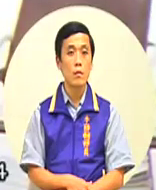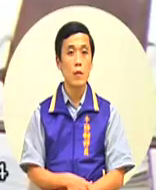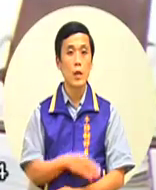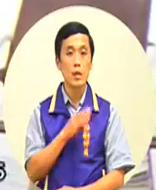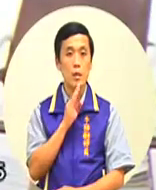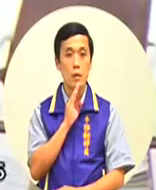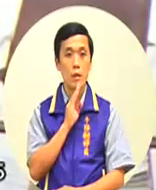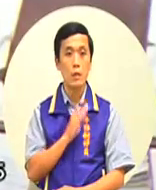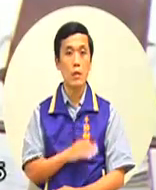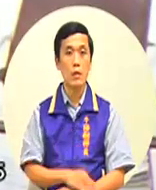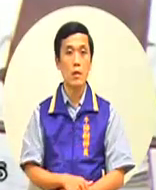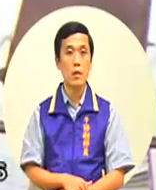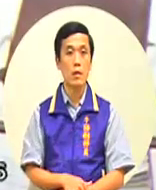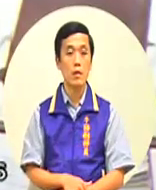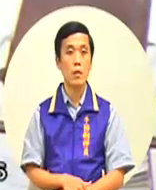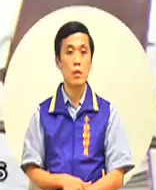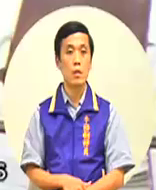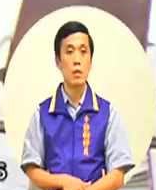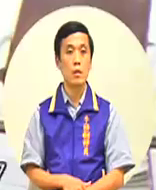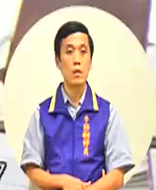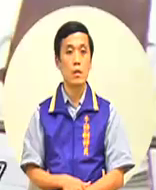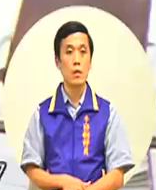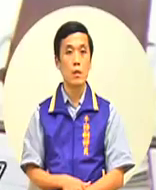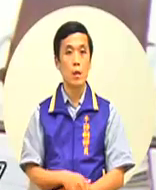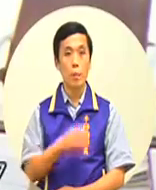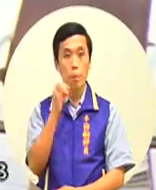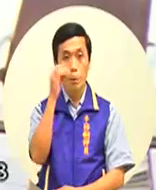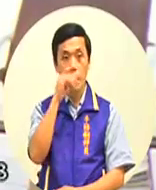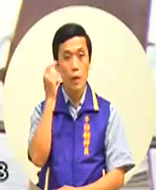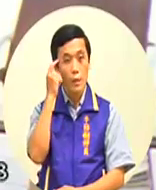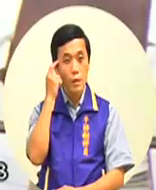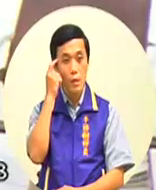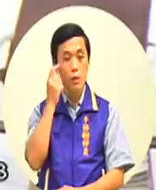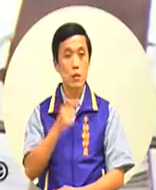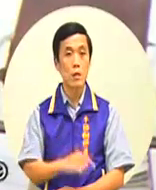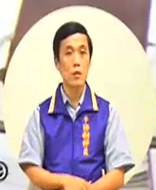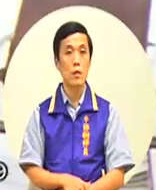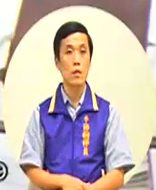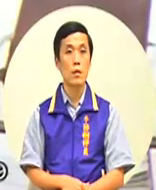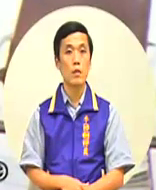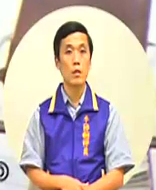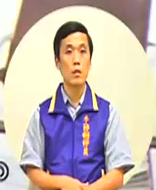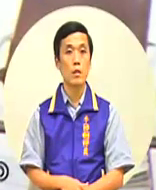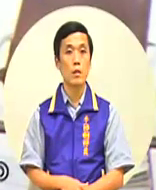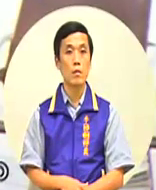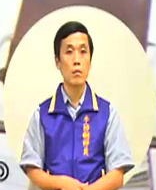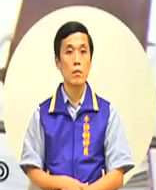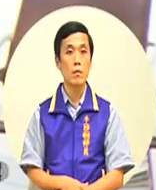是是是，哦，不好意思，我对。